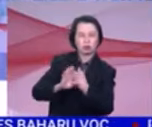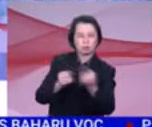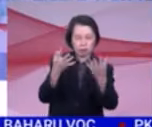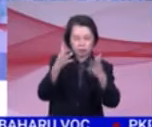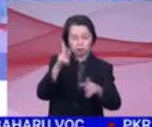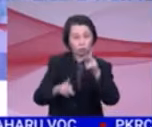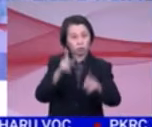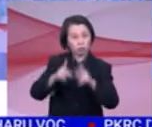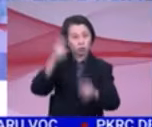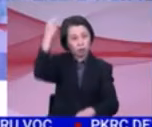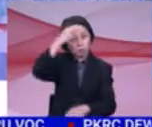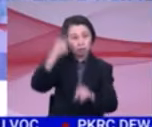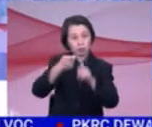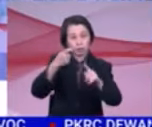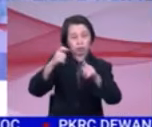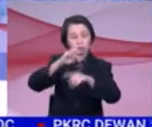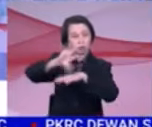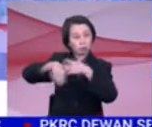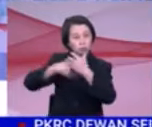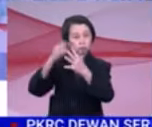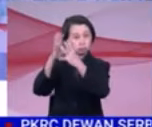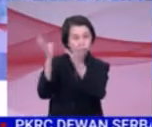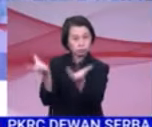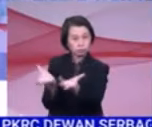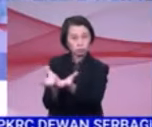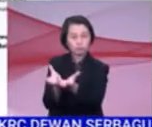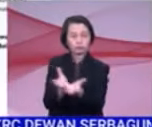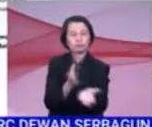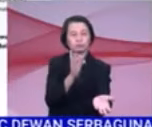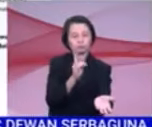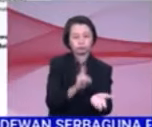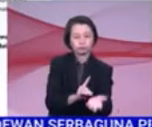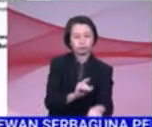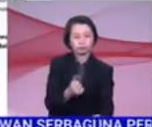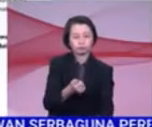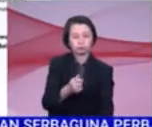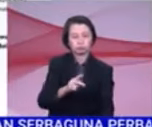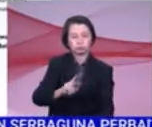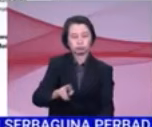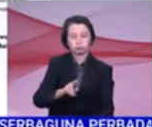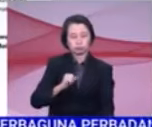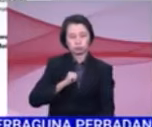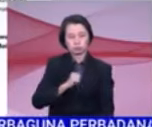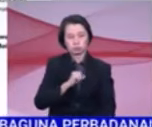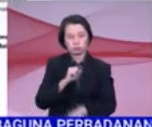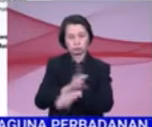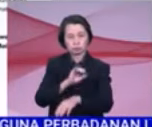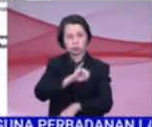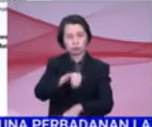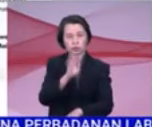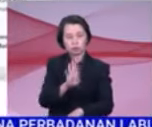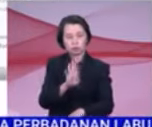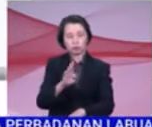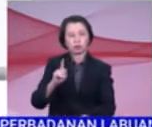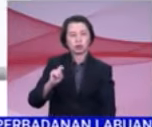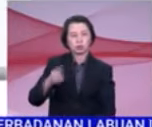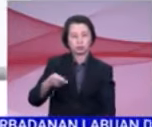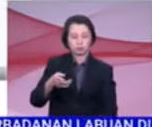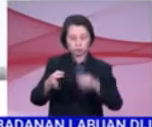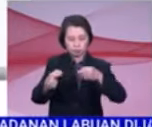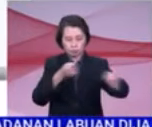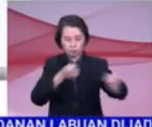jemaah haji dari seluruh dunia dagoan harian juga Anjatan kuase penasihat ibadah haji tabung Haji menjelaskan